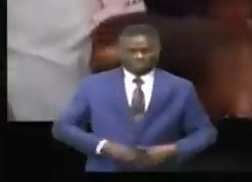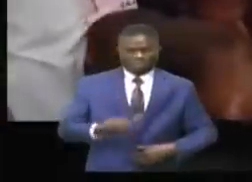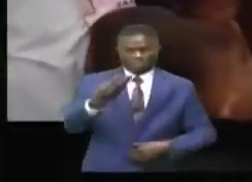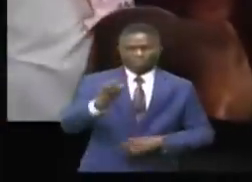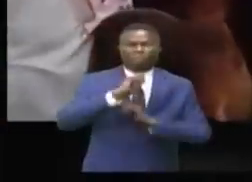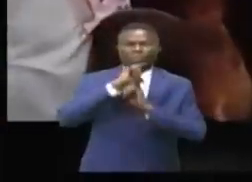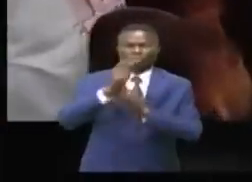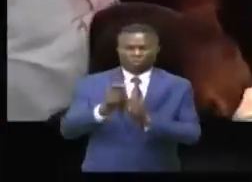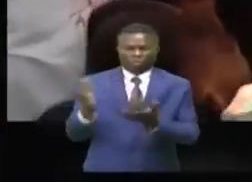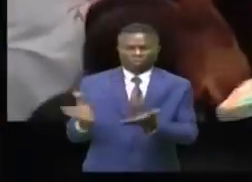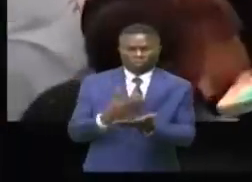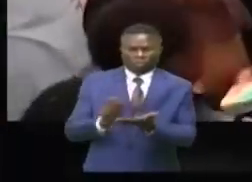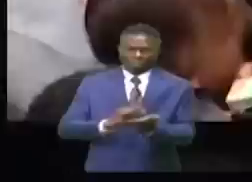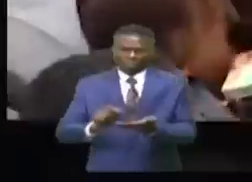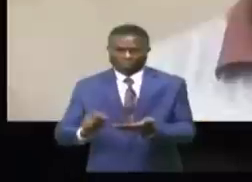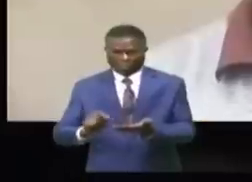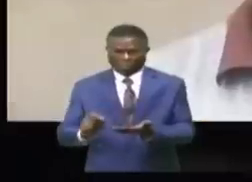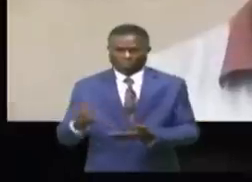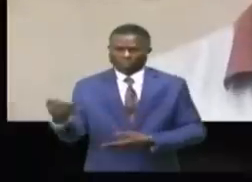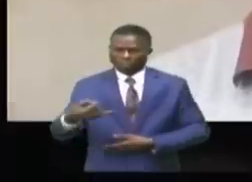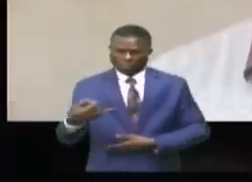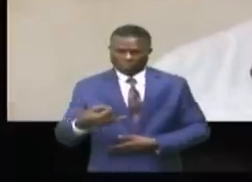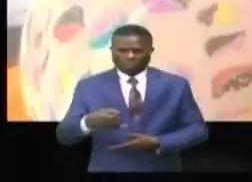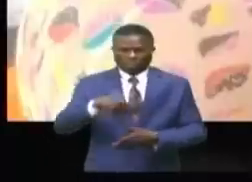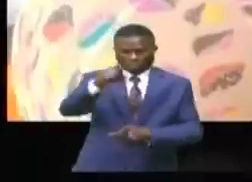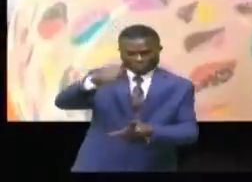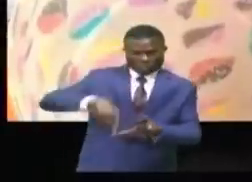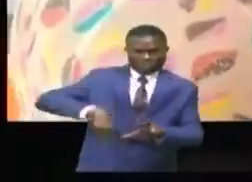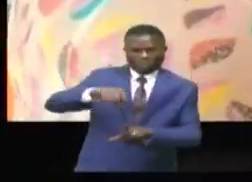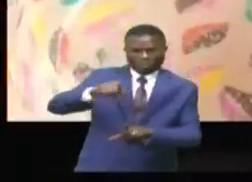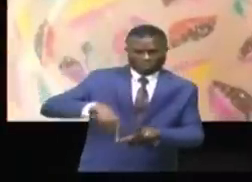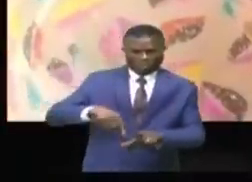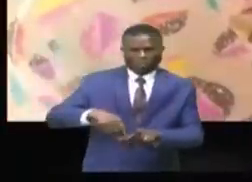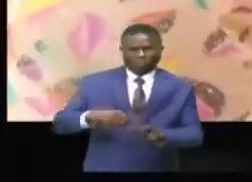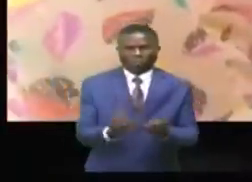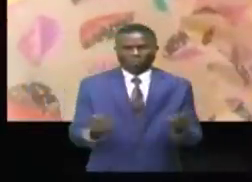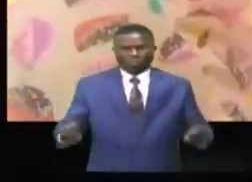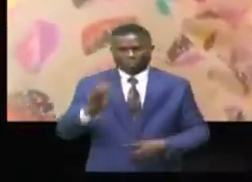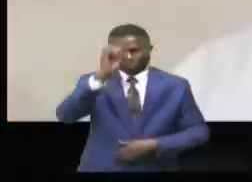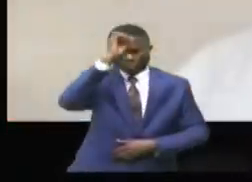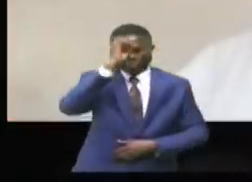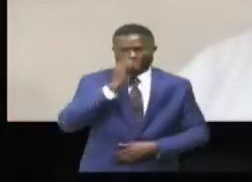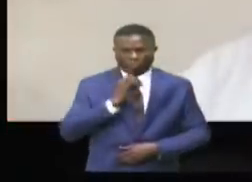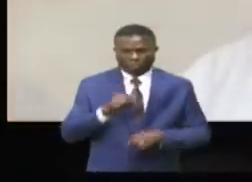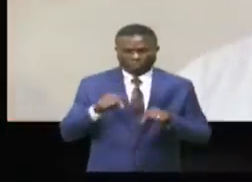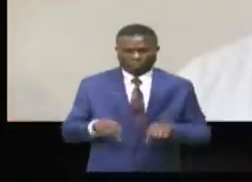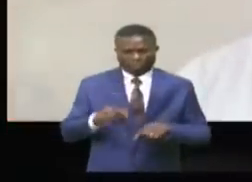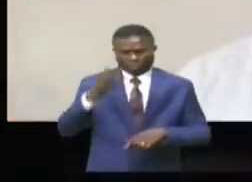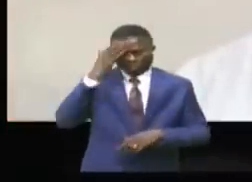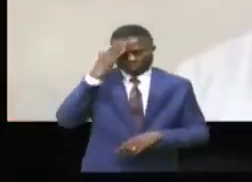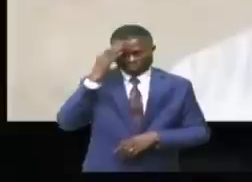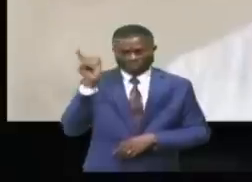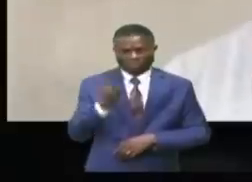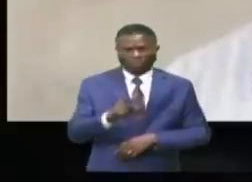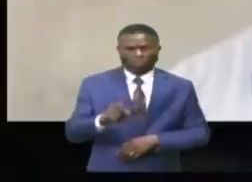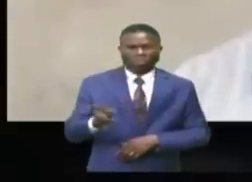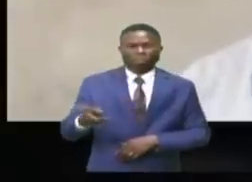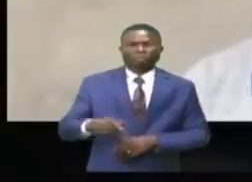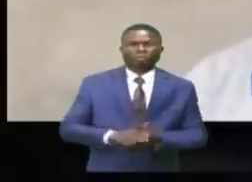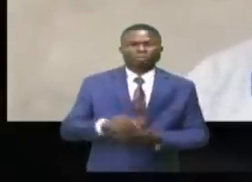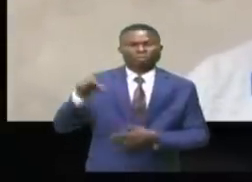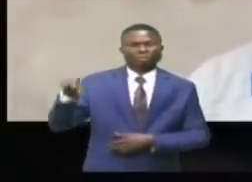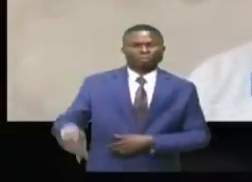chose comme cahier, bic, stylo et latte aux orphelins. Comme ça, cette fois-ci aussi, nous sommes rendus dans certains quartiers